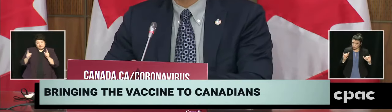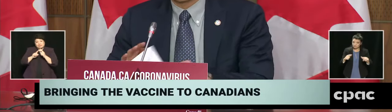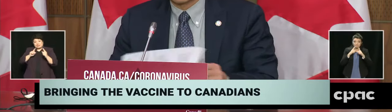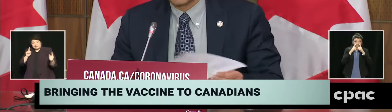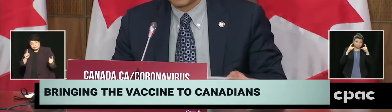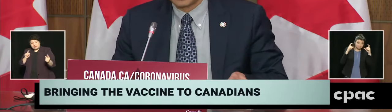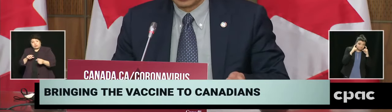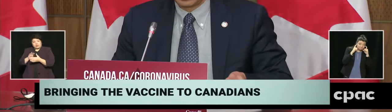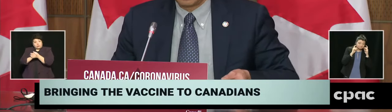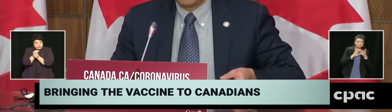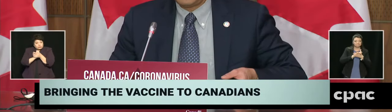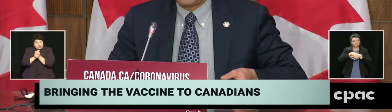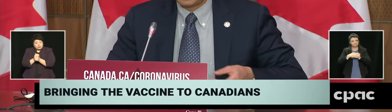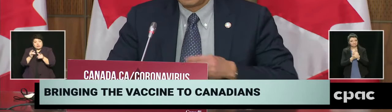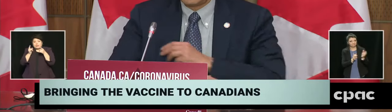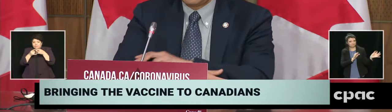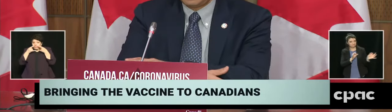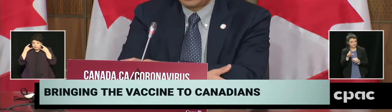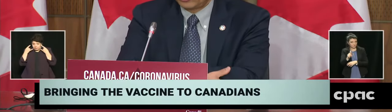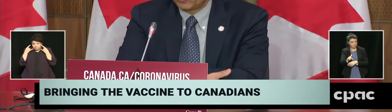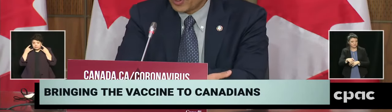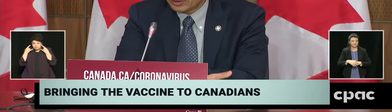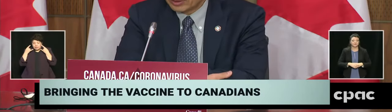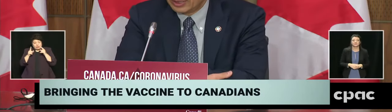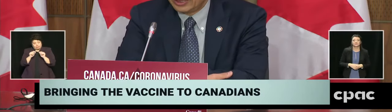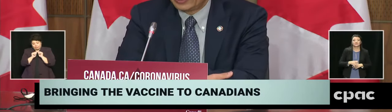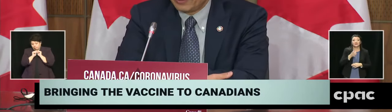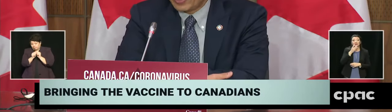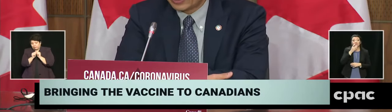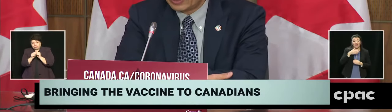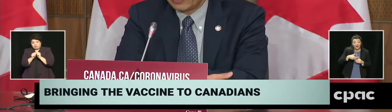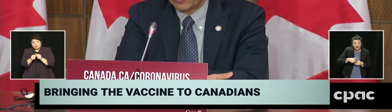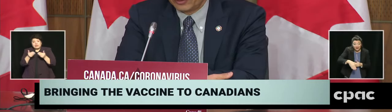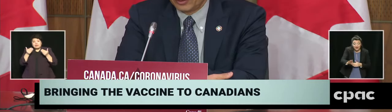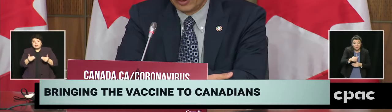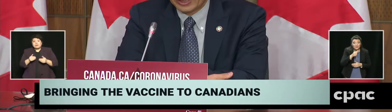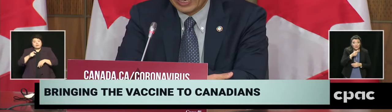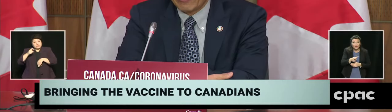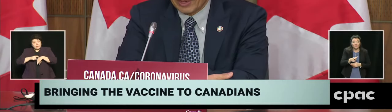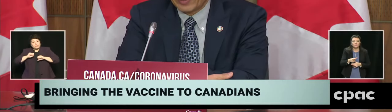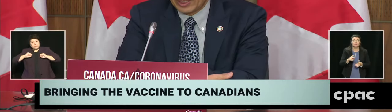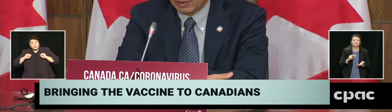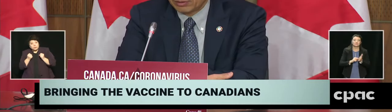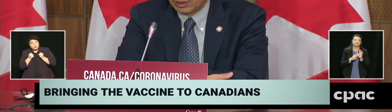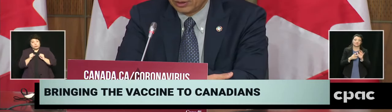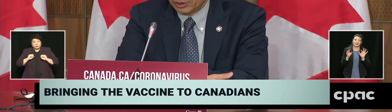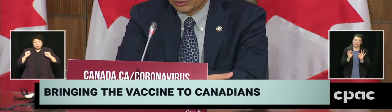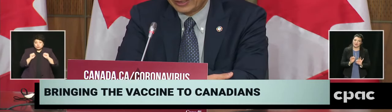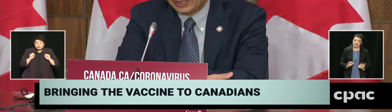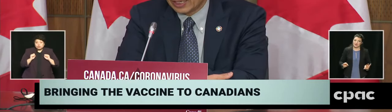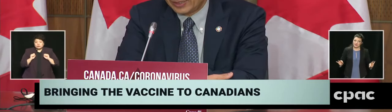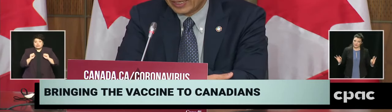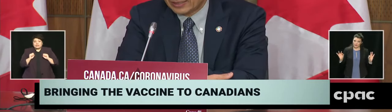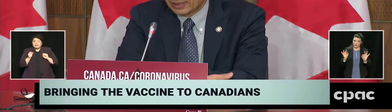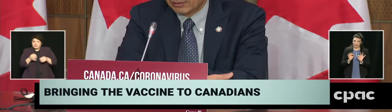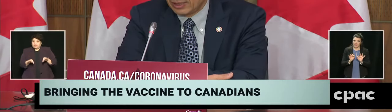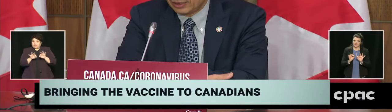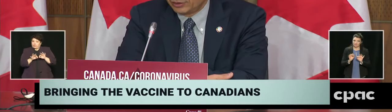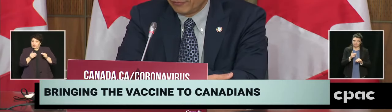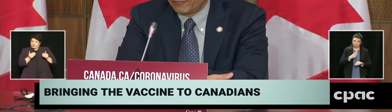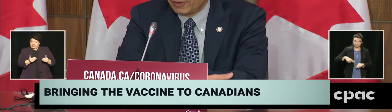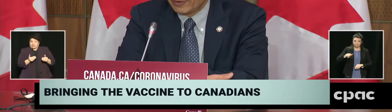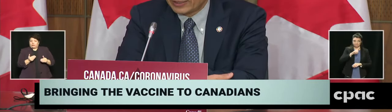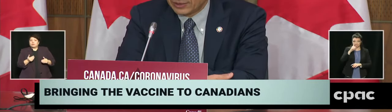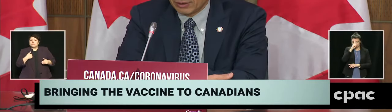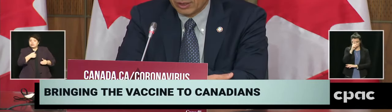du masque. Comme l'hiver est à nos portes, il est impératif que nous réaffirmions notre détermination et